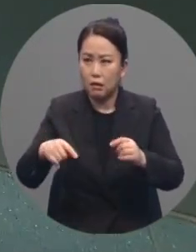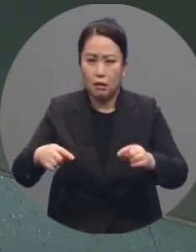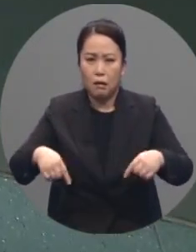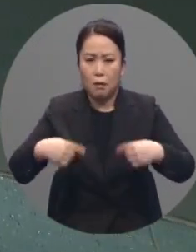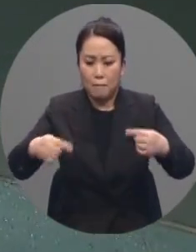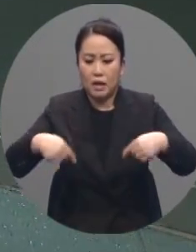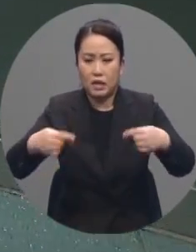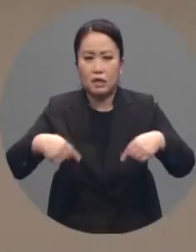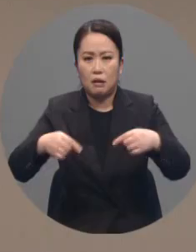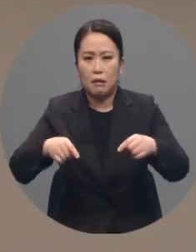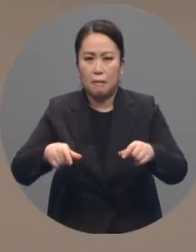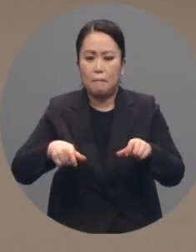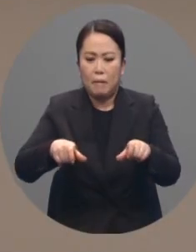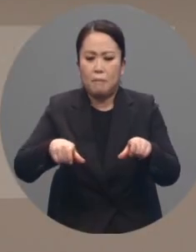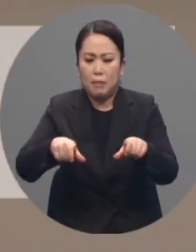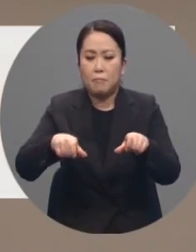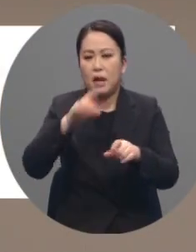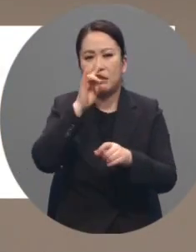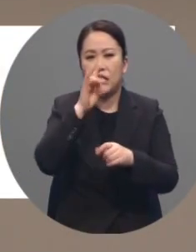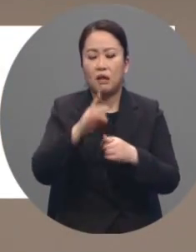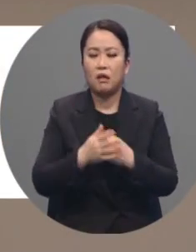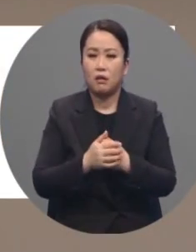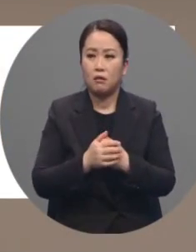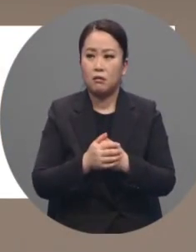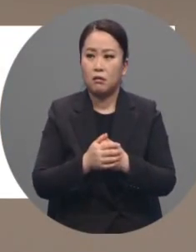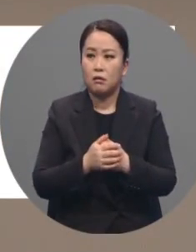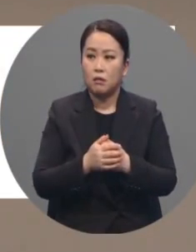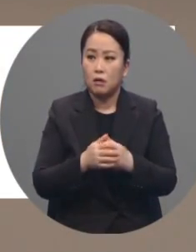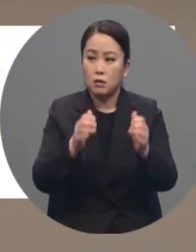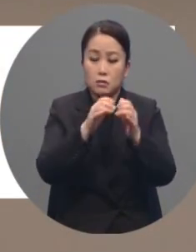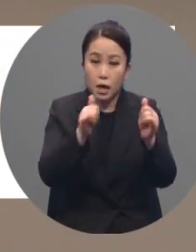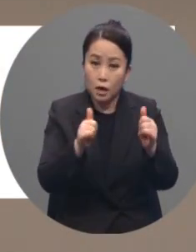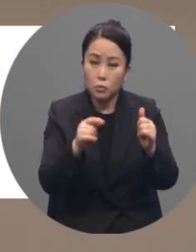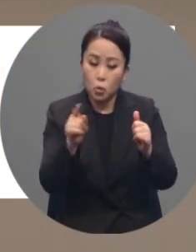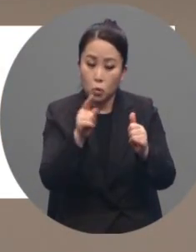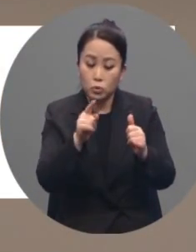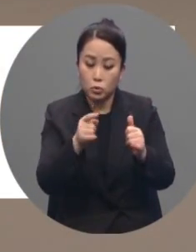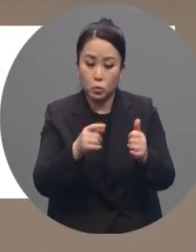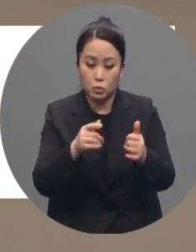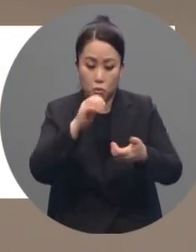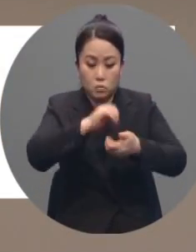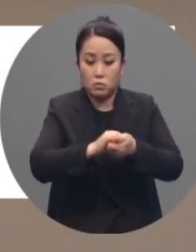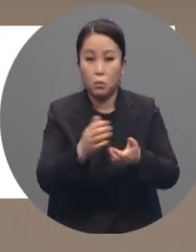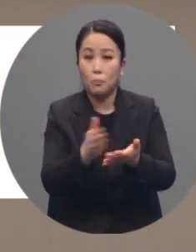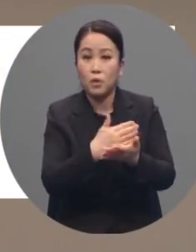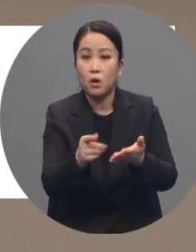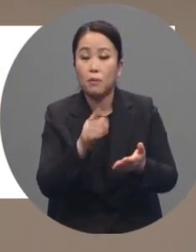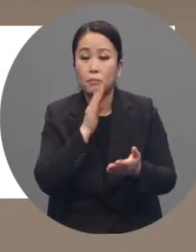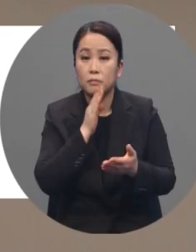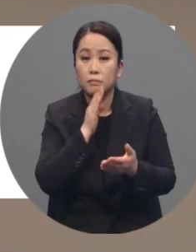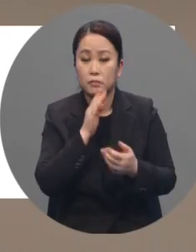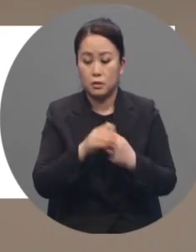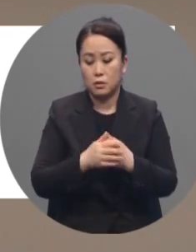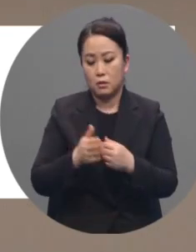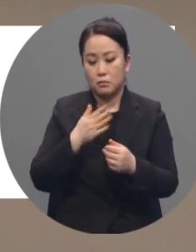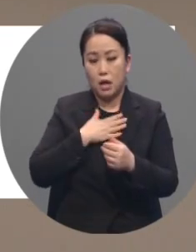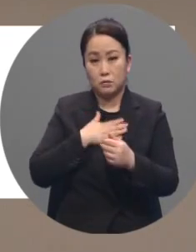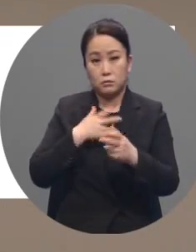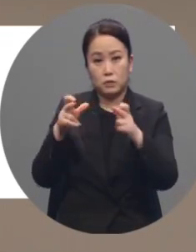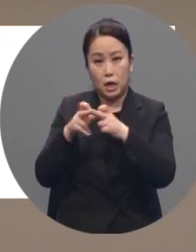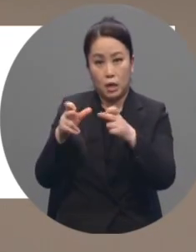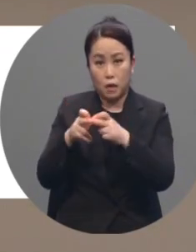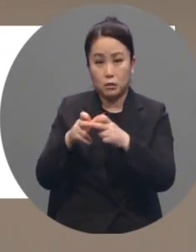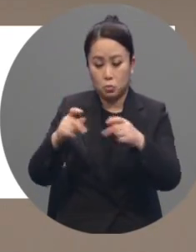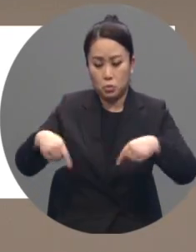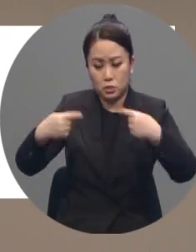걸립니다. 사람들이 뭐 나는 어느 구역에 타야 돼 하는 것들이 없잖아요. 근데 그 장애인